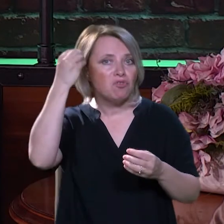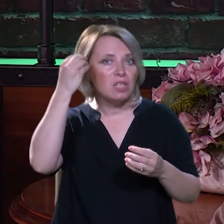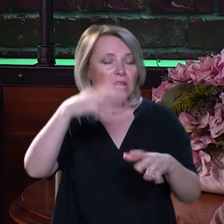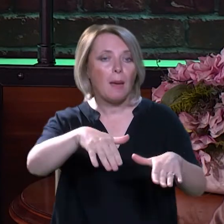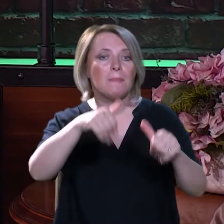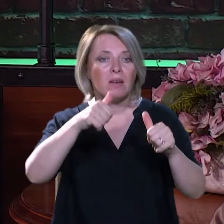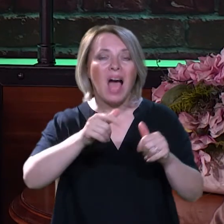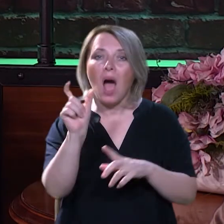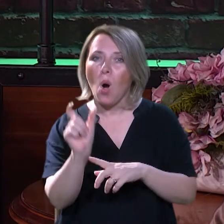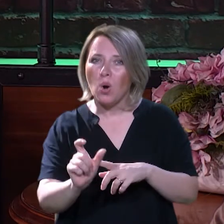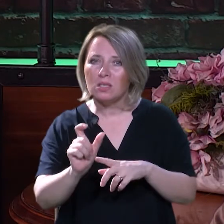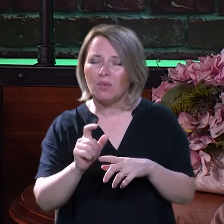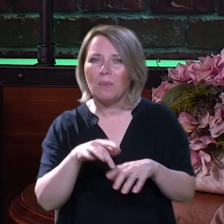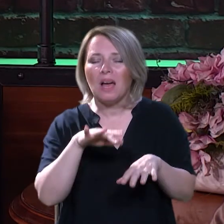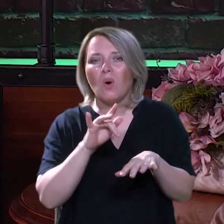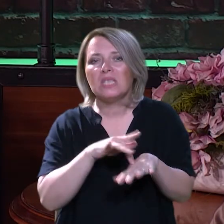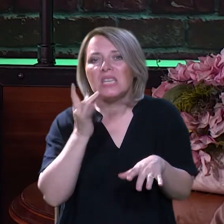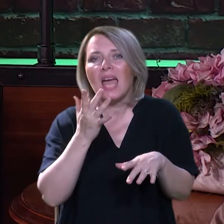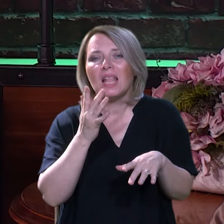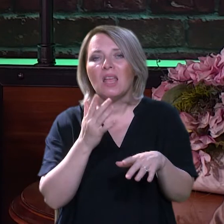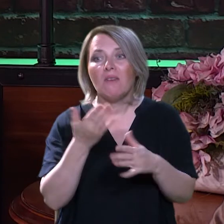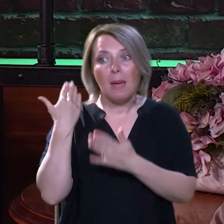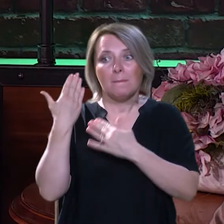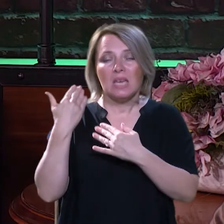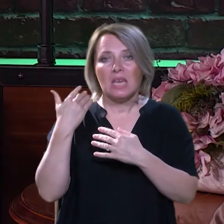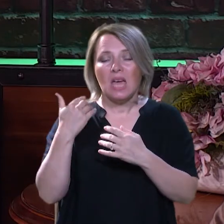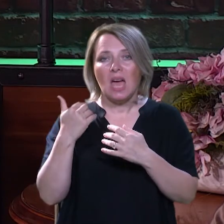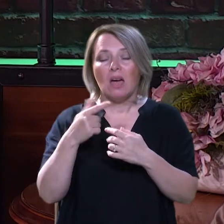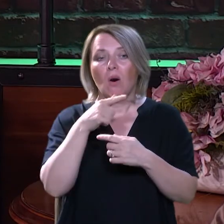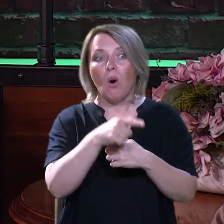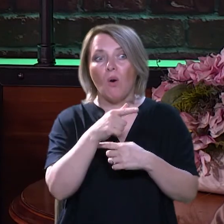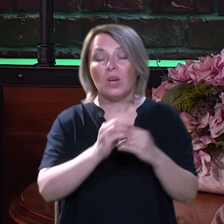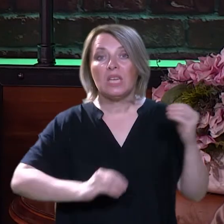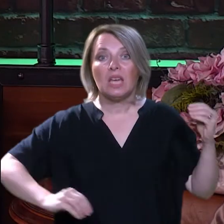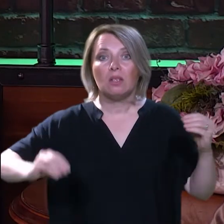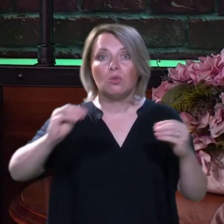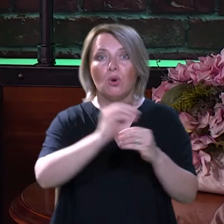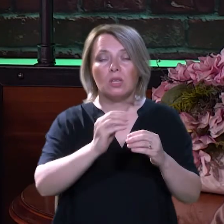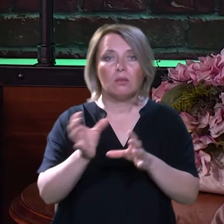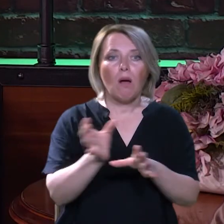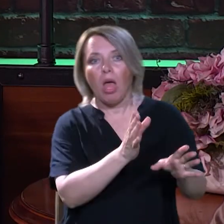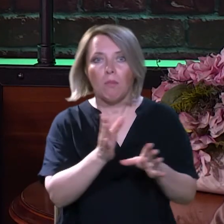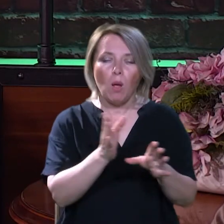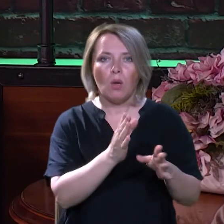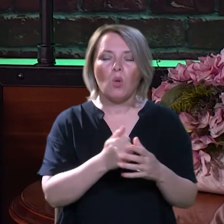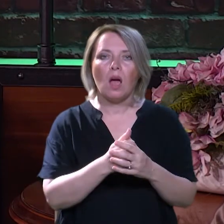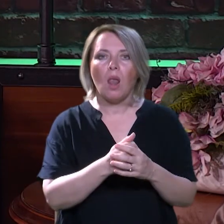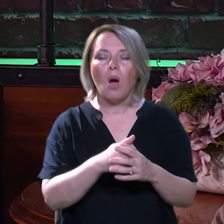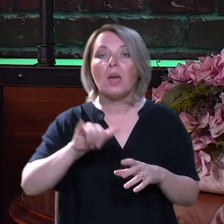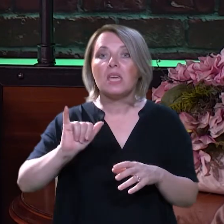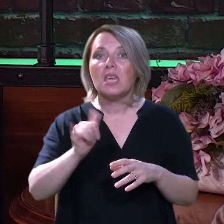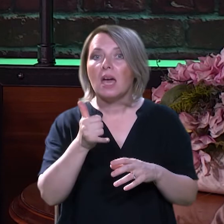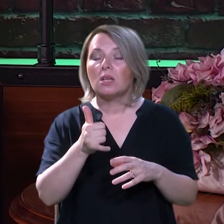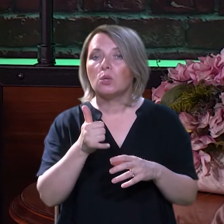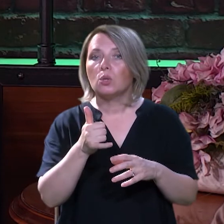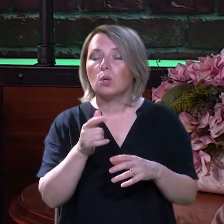dalje. A osobe koje su bile krhke i prije, mislim da ih je to dodatno poljuljalo zato što